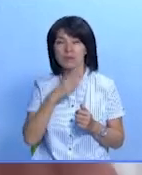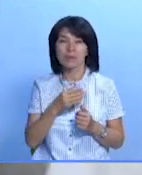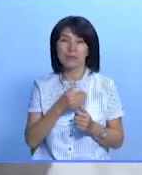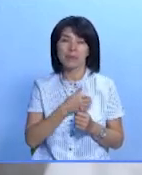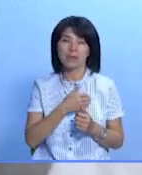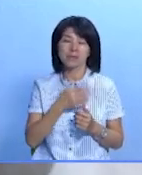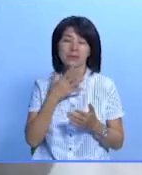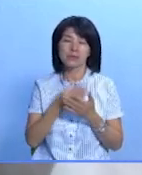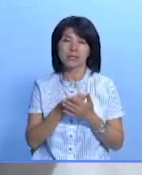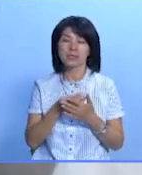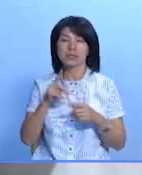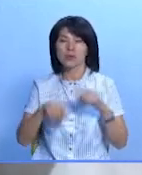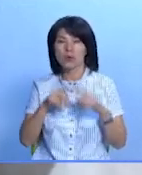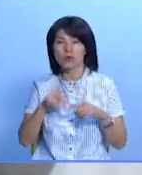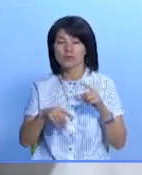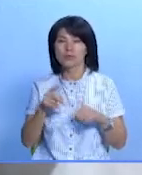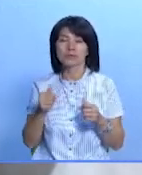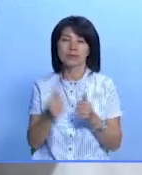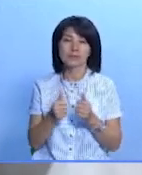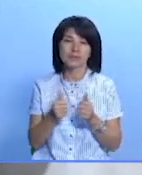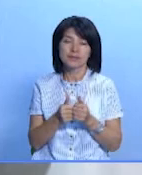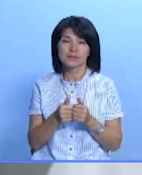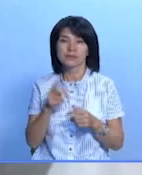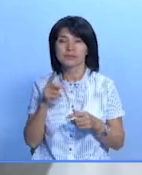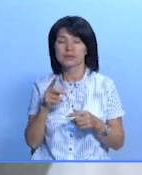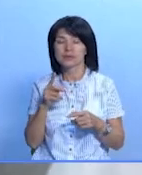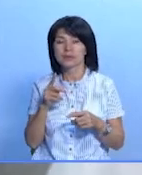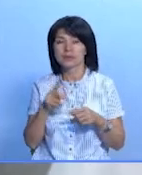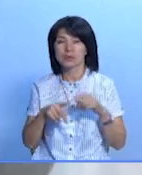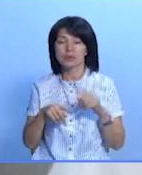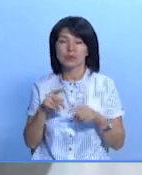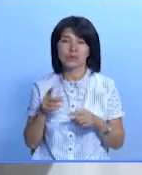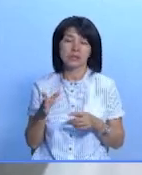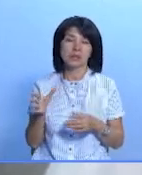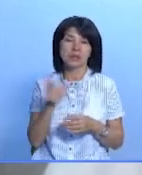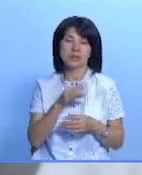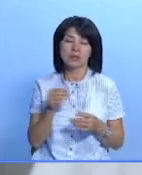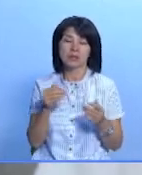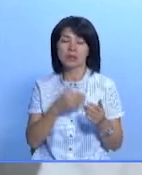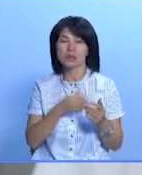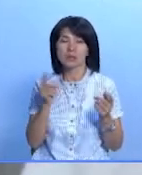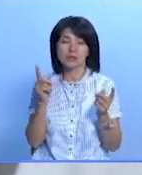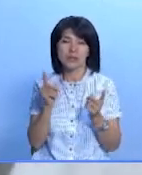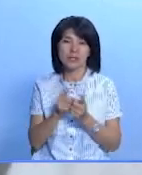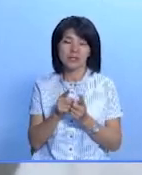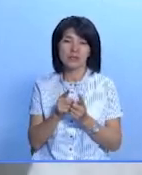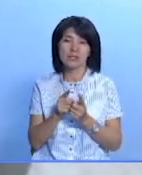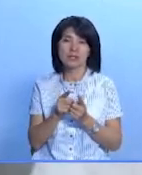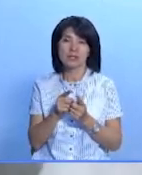өзінің ағай туысымен, көрші қолаңымен, құда жекжатпен, жора жолдаспен, жаңағы енді бұл